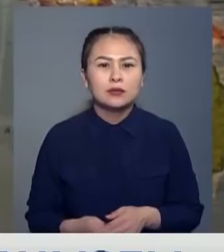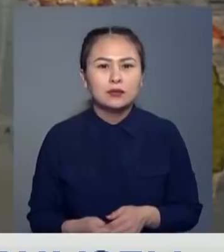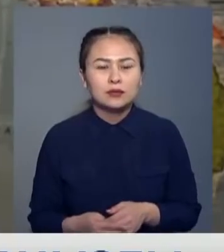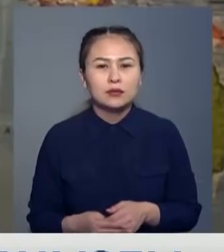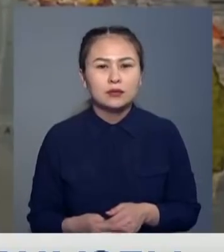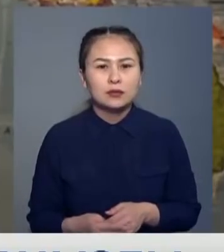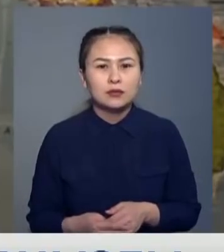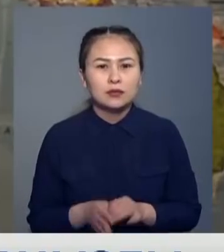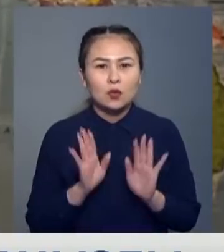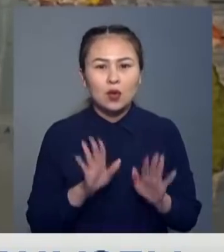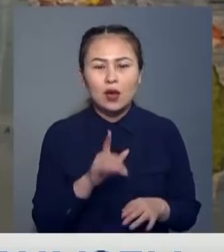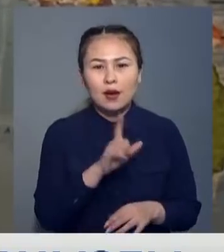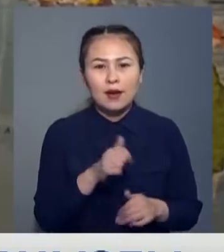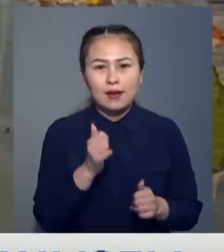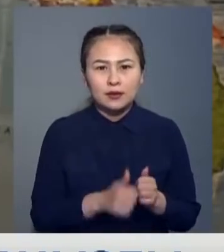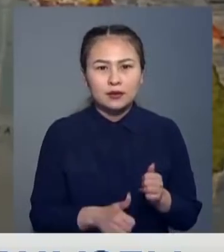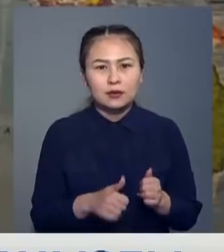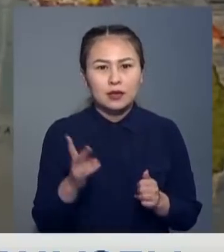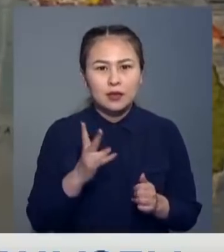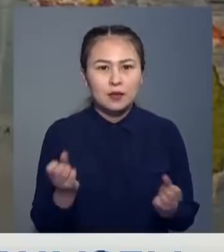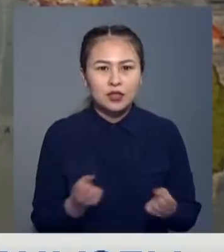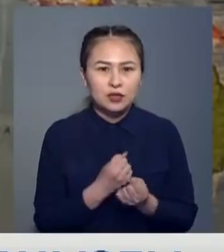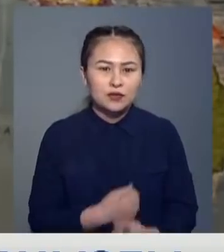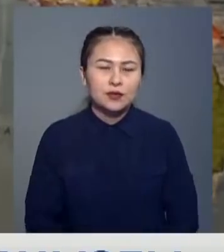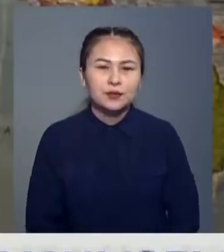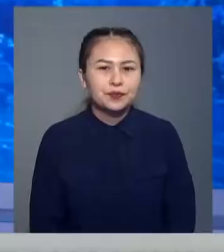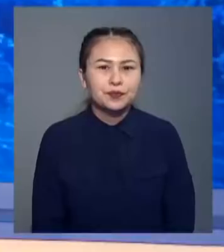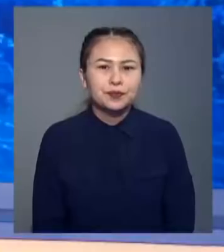Тек әрбір азаматтың қолдауы керек.